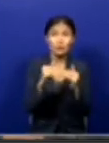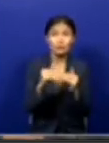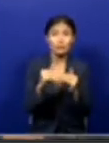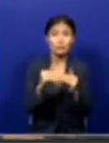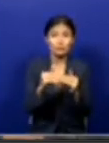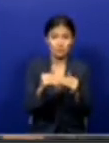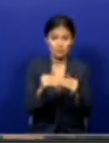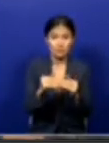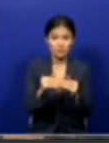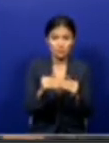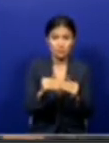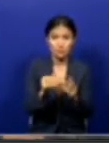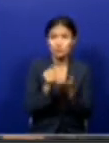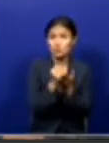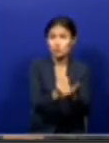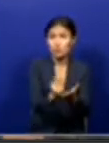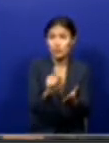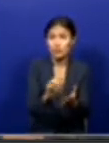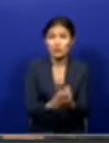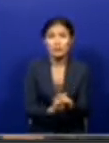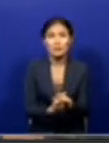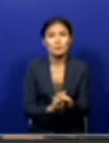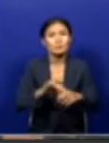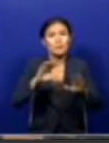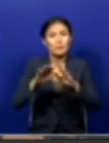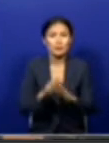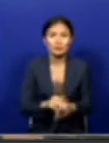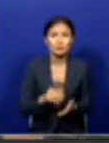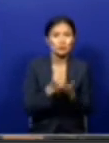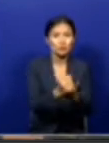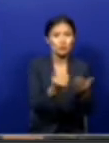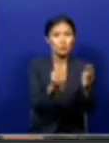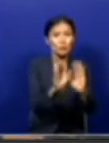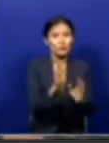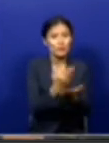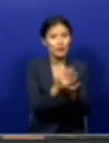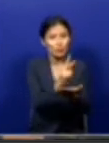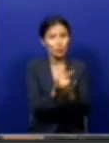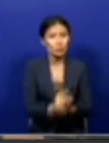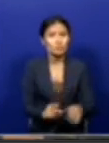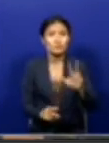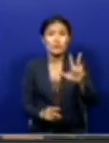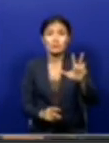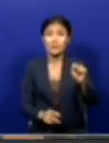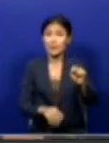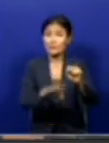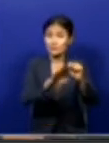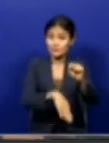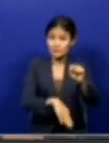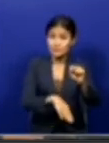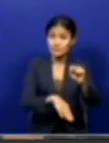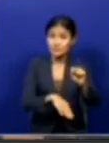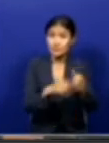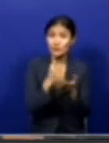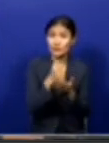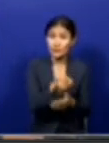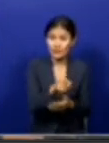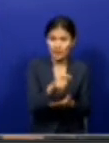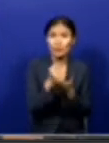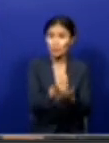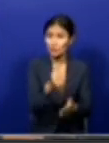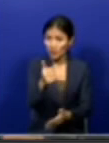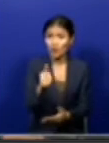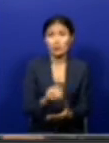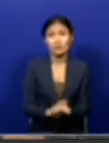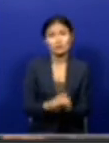เราก็ช่วยเอาไม่เอารายละไม่เกิน 300,000 บาทอย่างเนี้ยท่านประธานครับรายละไม่เกิน 300,000 บาทก็ใช้เงิน